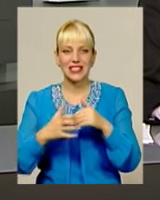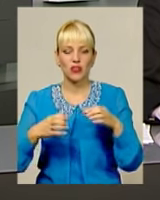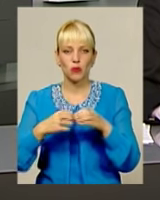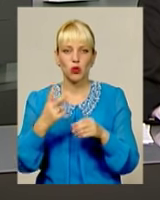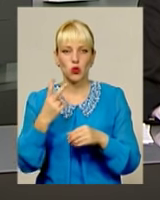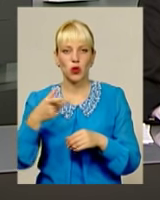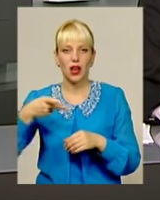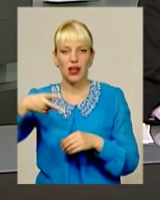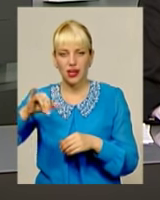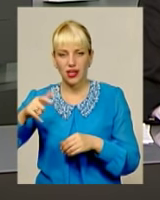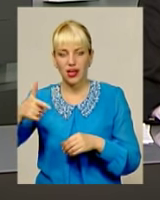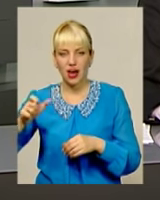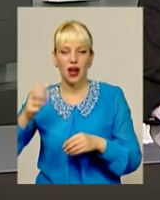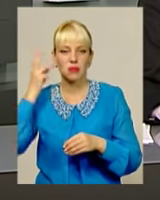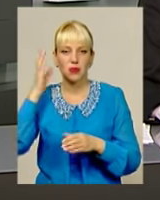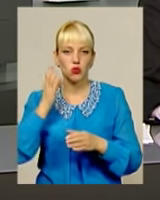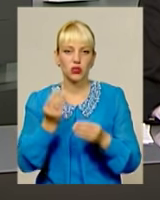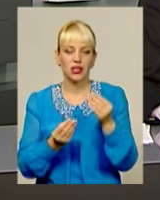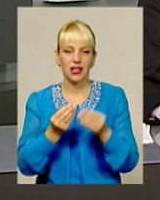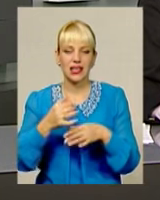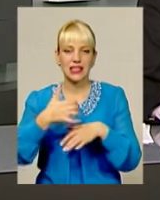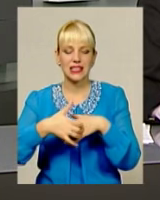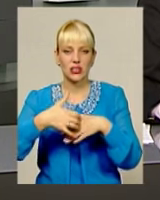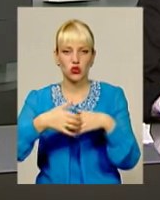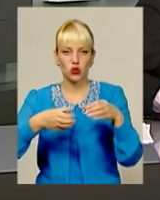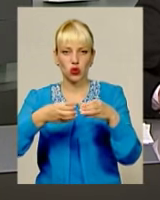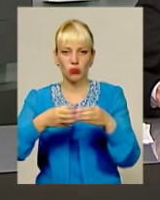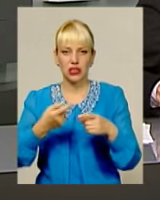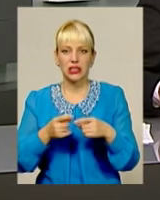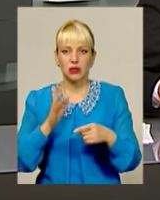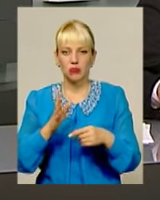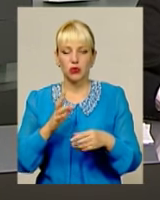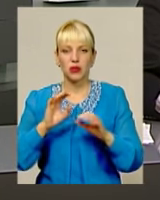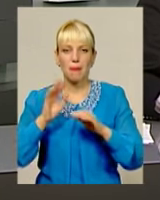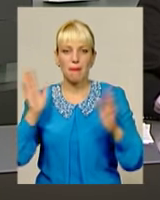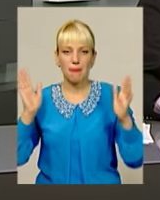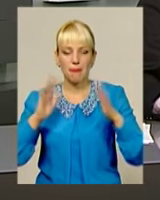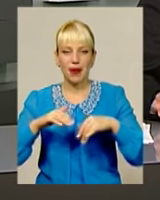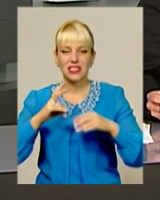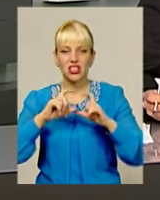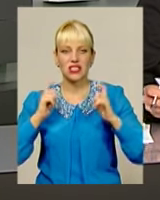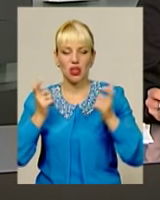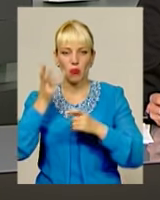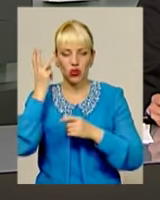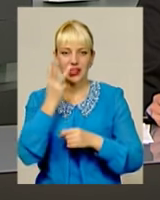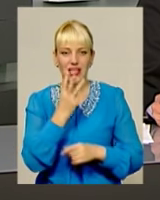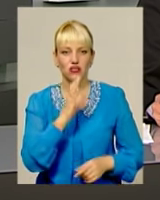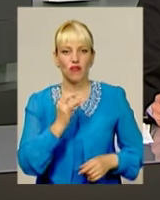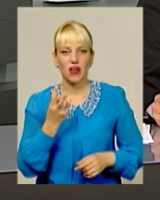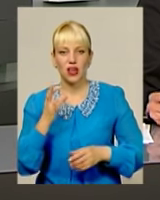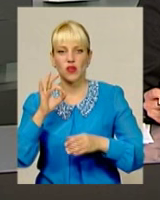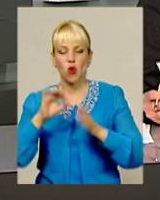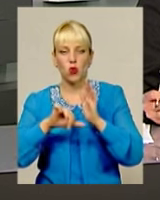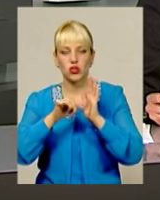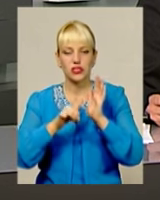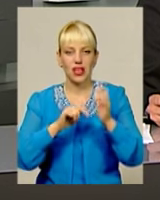ліги хмельничани зіграють із Херсонським кристалом. Матч відбудеться на стадіоні «Поділля» 3 вересня о 16-й годині. І